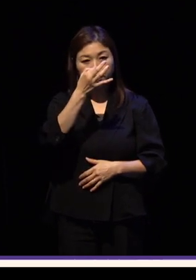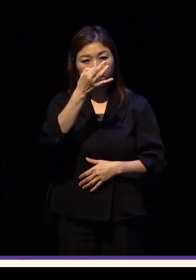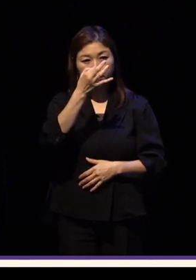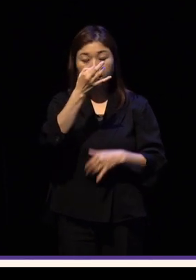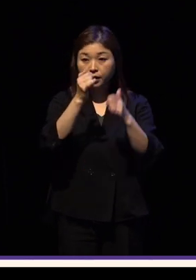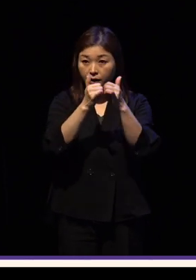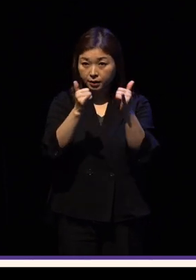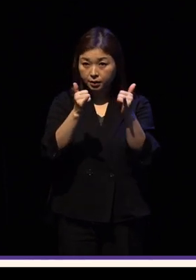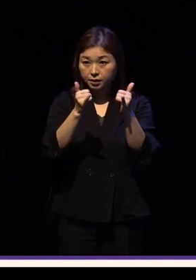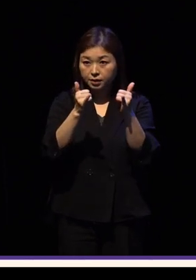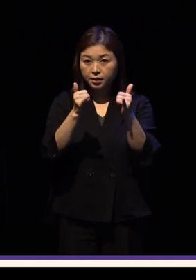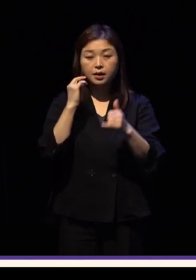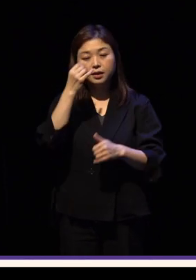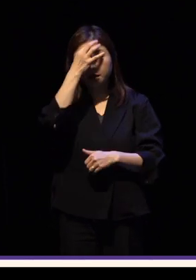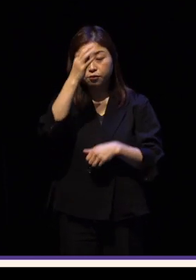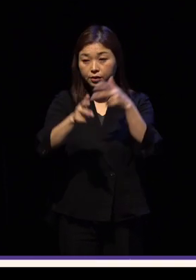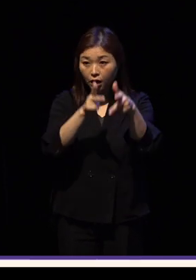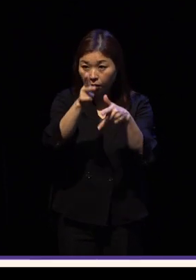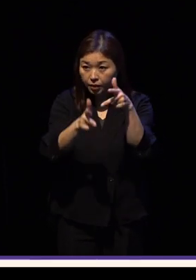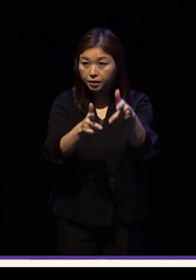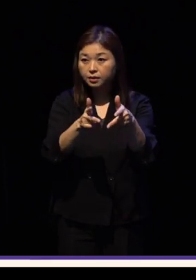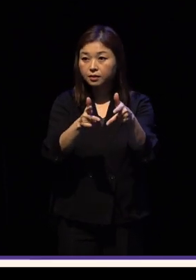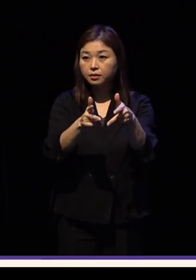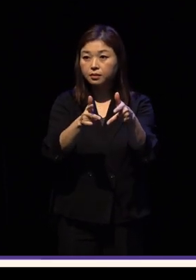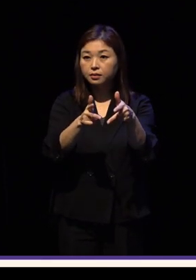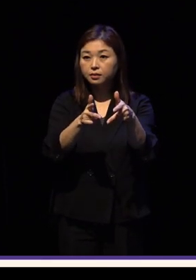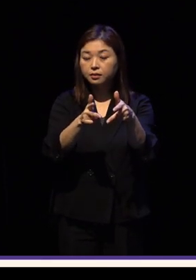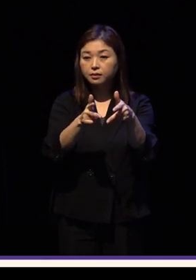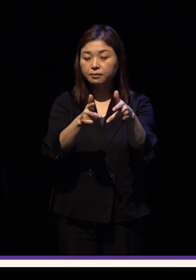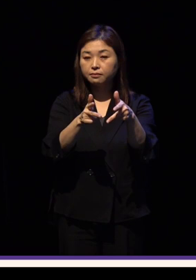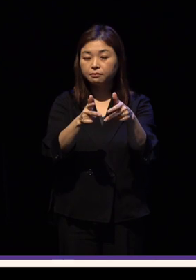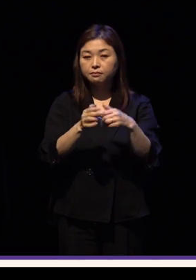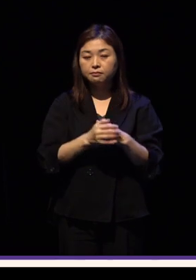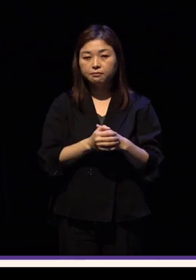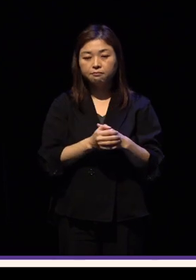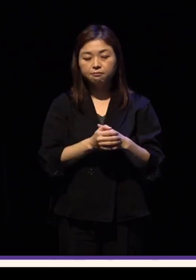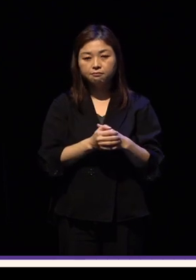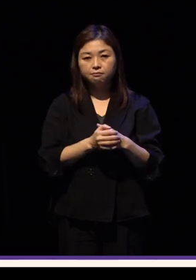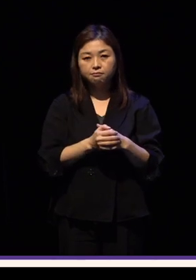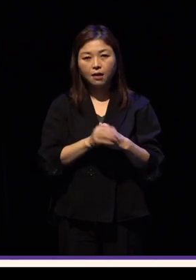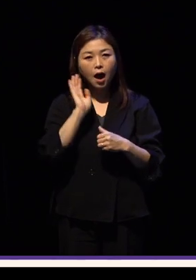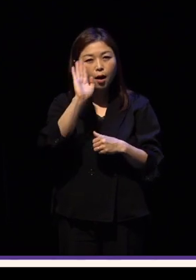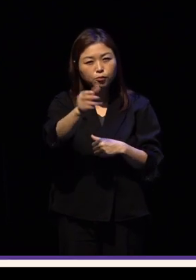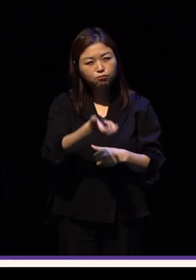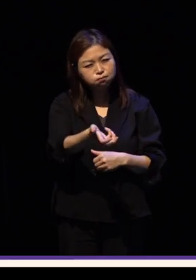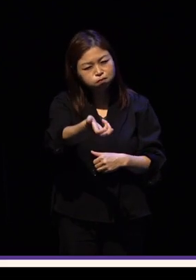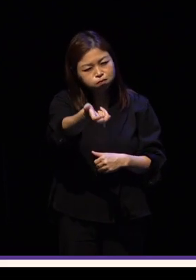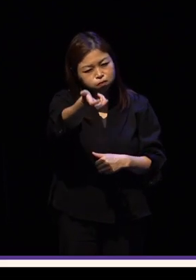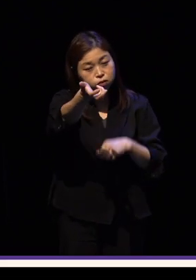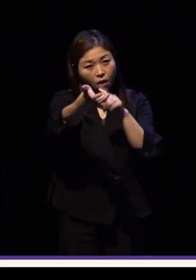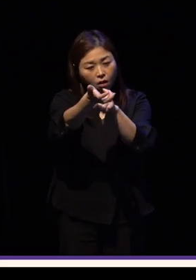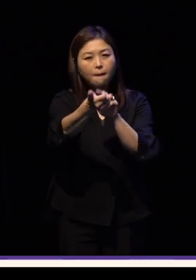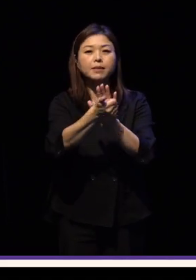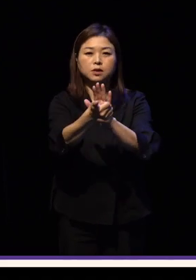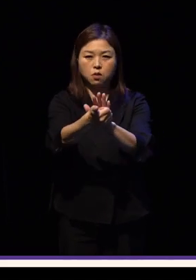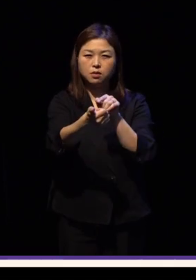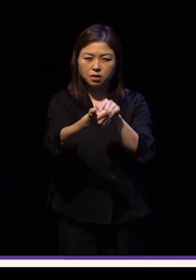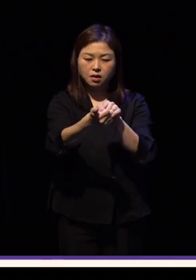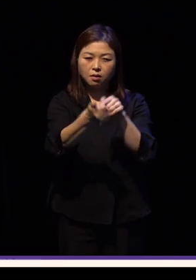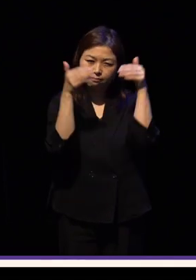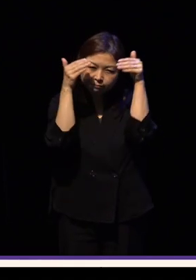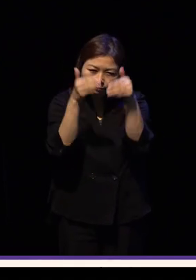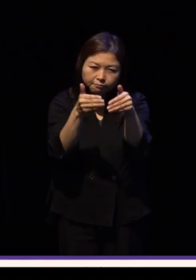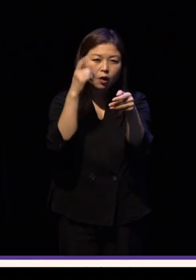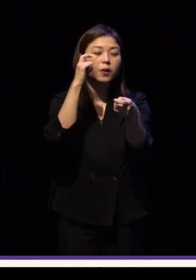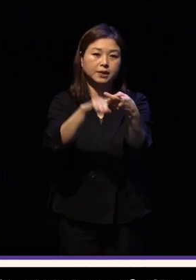예술가는 예술가 사업은 그 지속 가능한 성장에 주목을 했고 문화향유